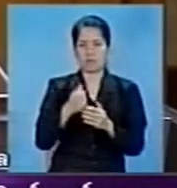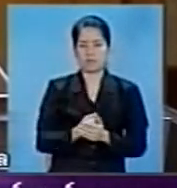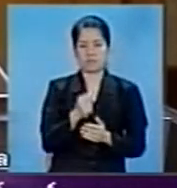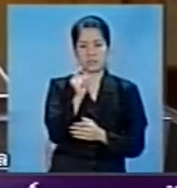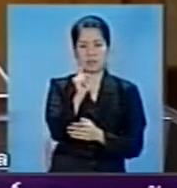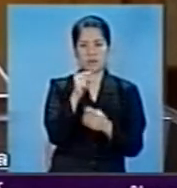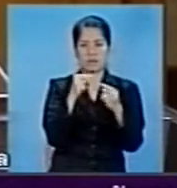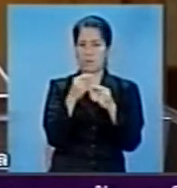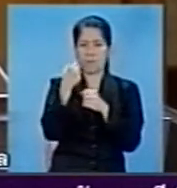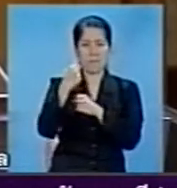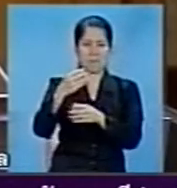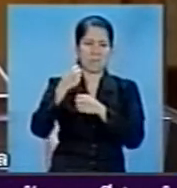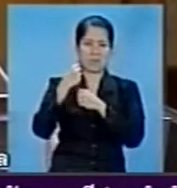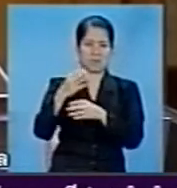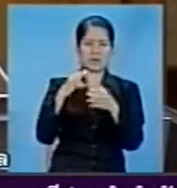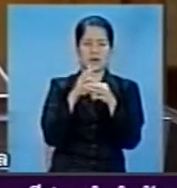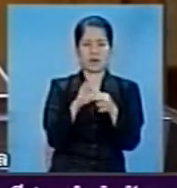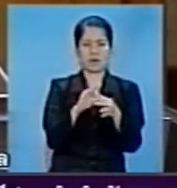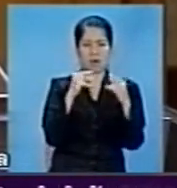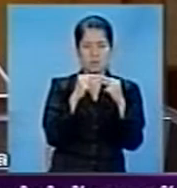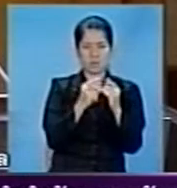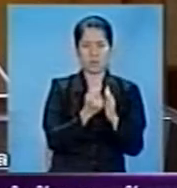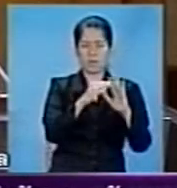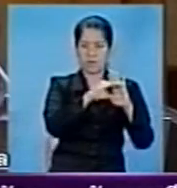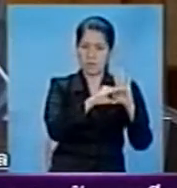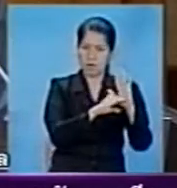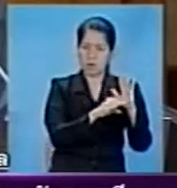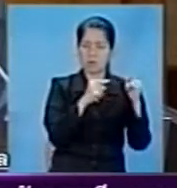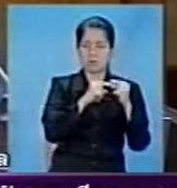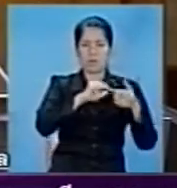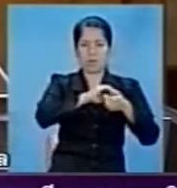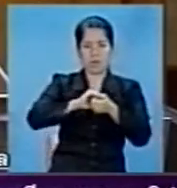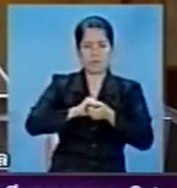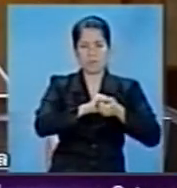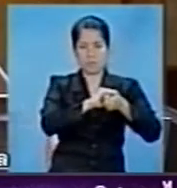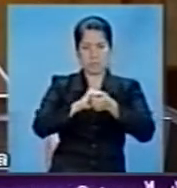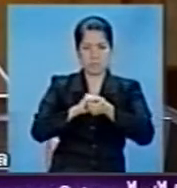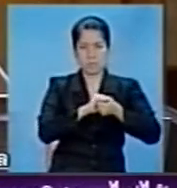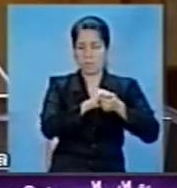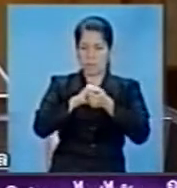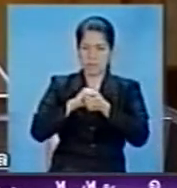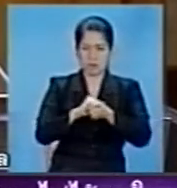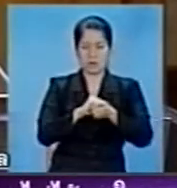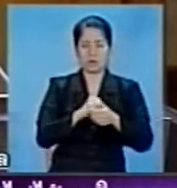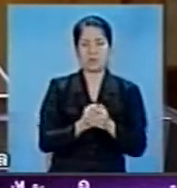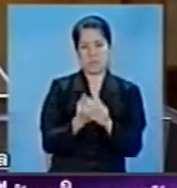ซึ่งคงไม่ค่อยสนใจนักในเรื่องของการที่จะสร้างกระบวนการปรองดองและหาคำตอบทางการเมืองในแบบ